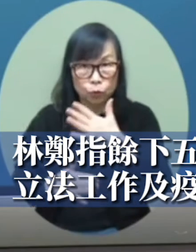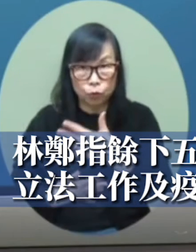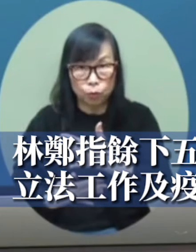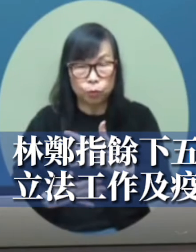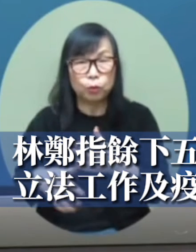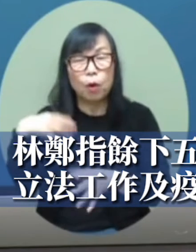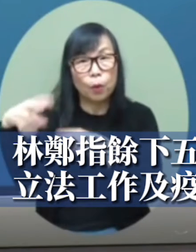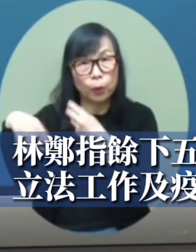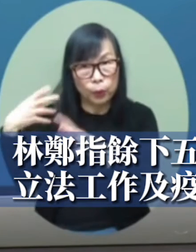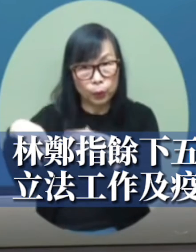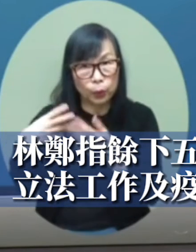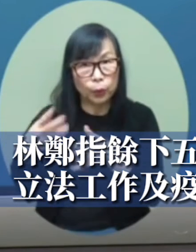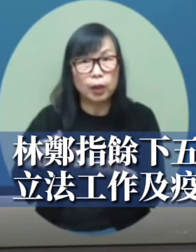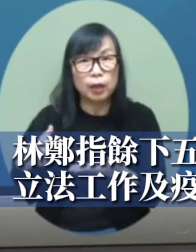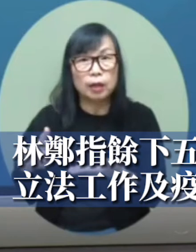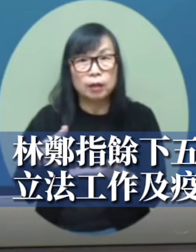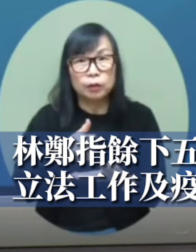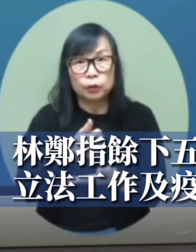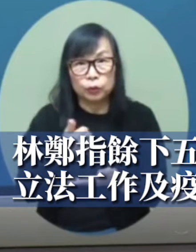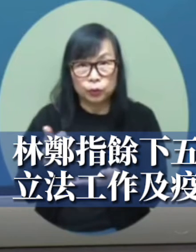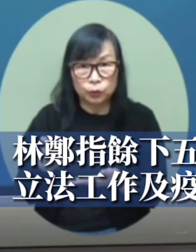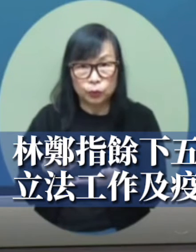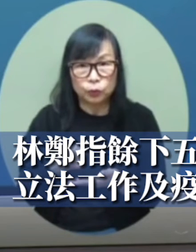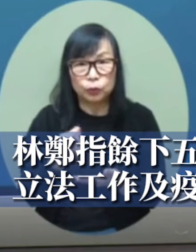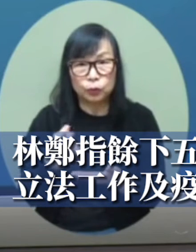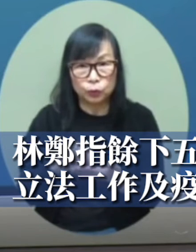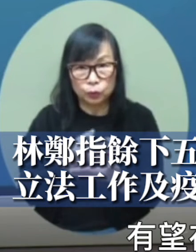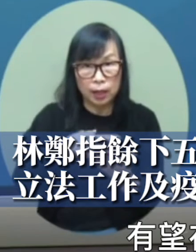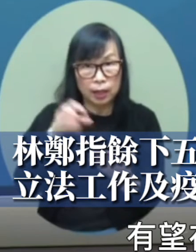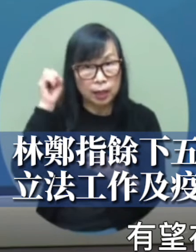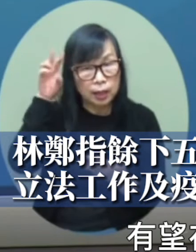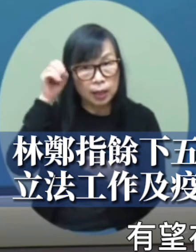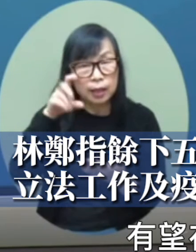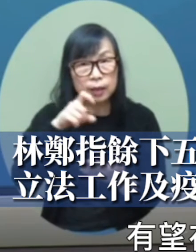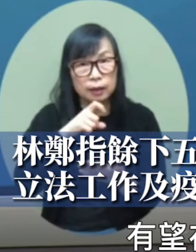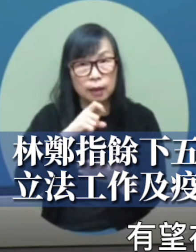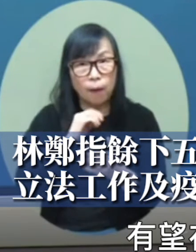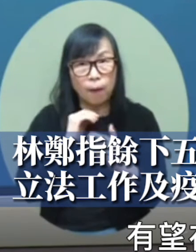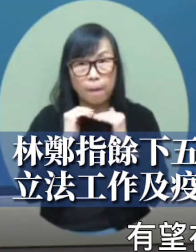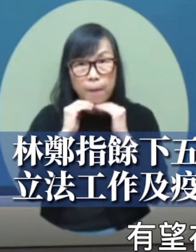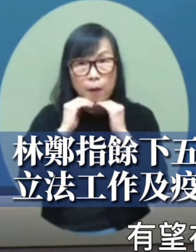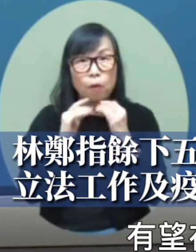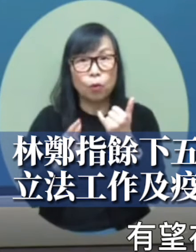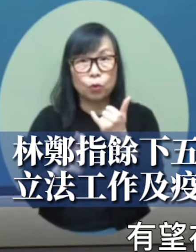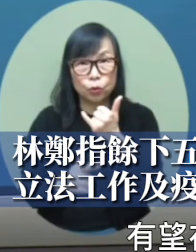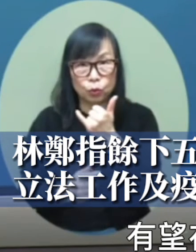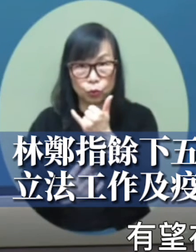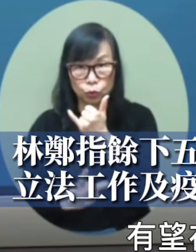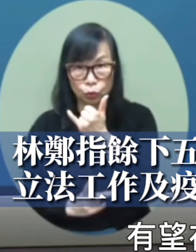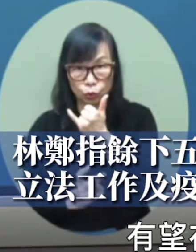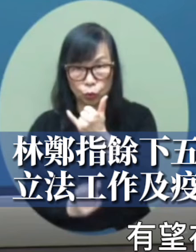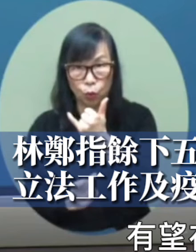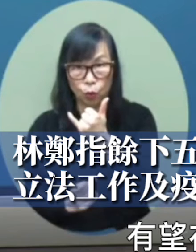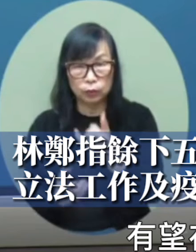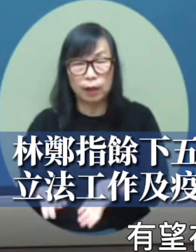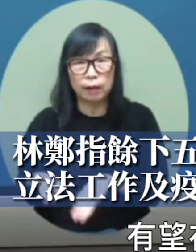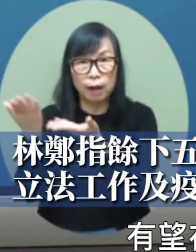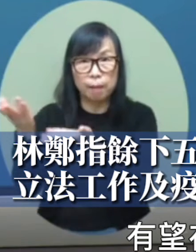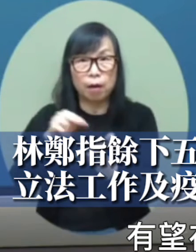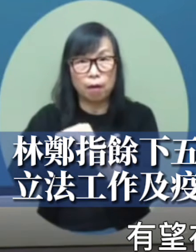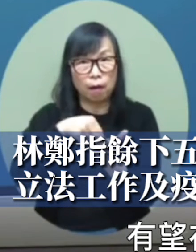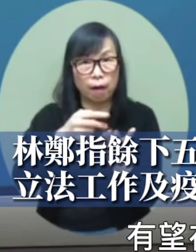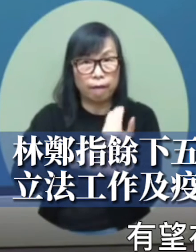議上已經是完成了逐條審議，有望在6月中可以提交給立法